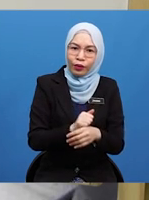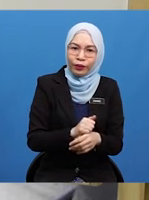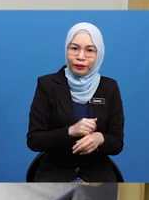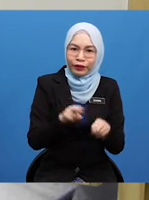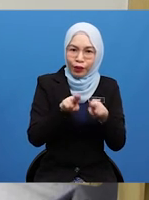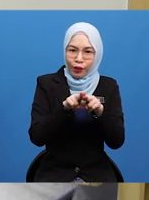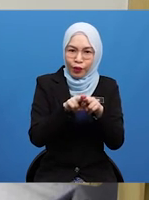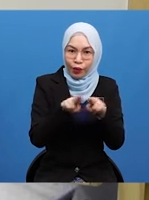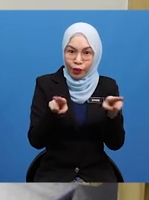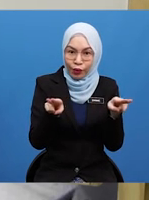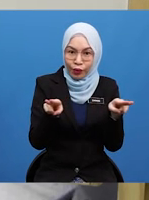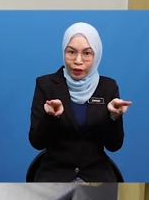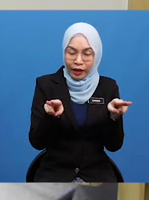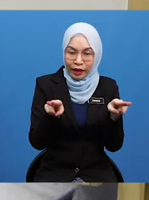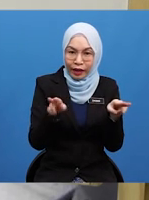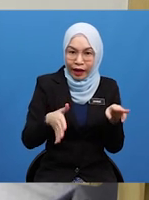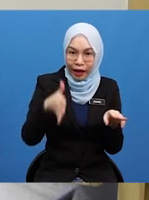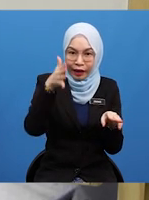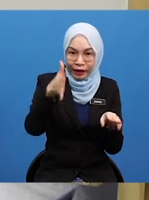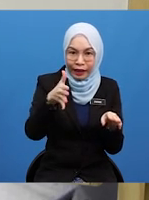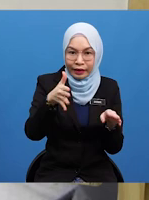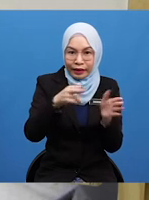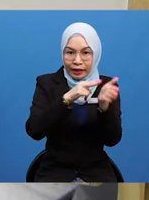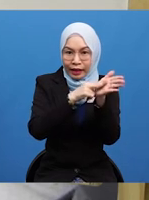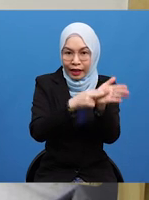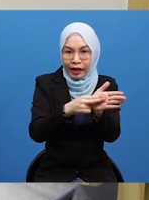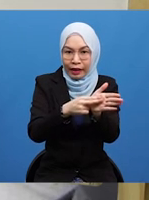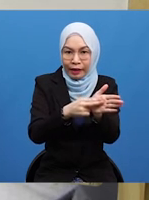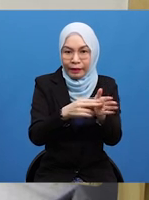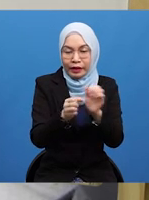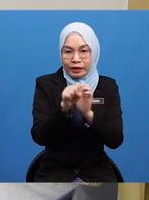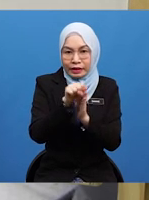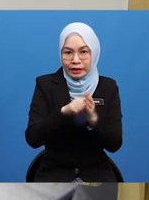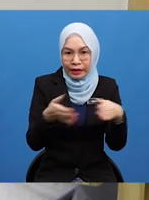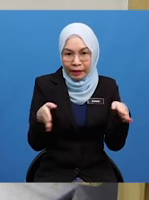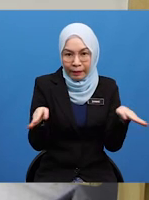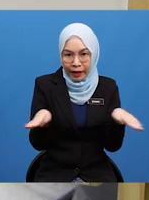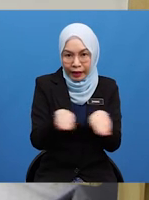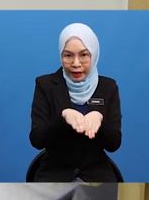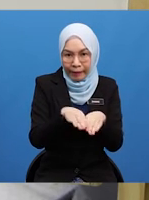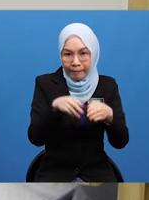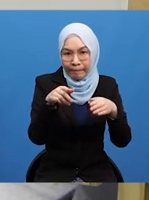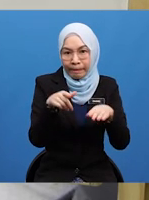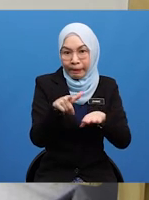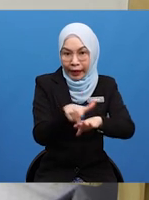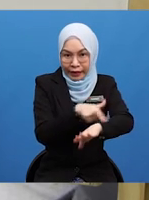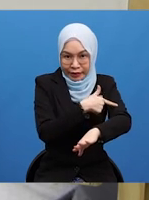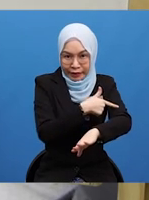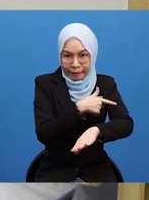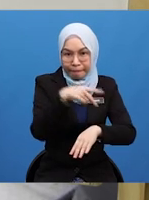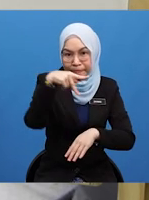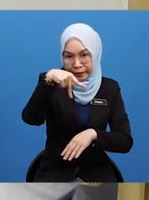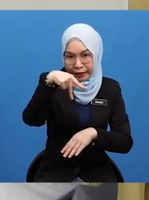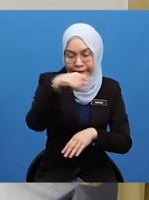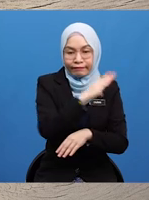akan dilabel sebagai panjang dan di bahagian tepi dilabel sebagai